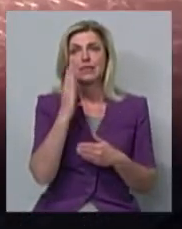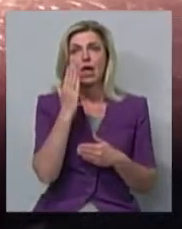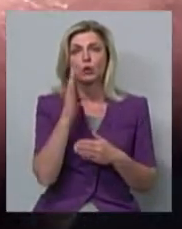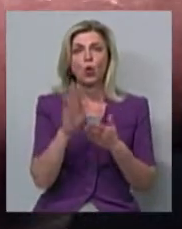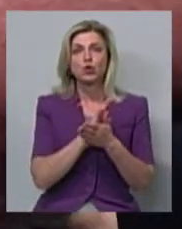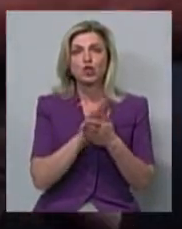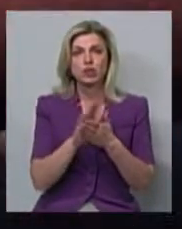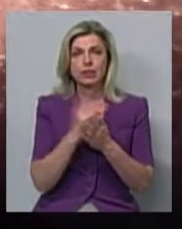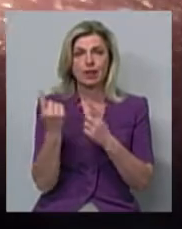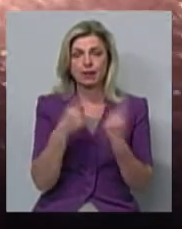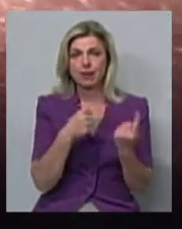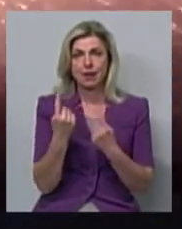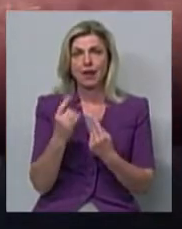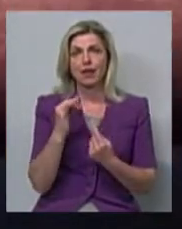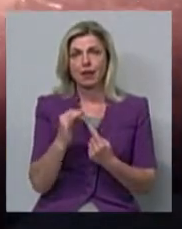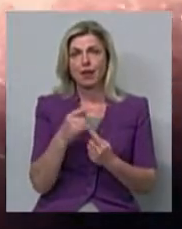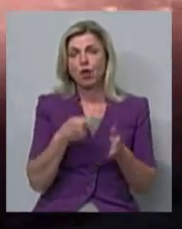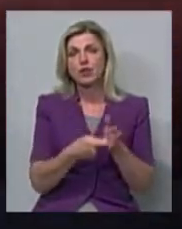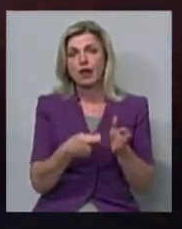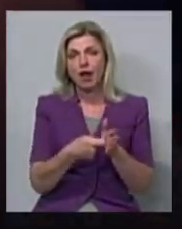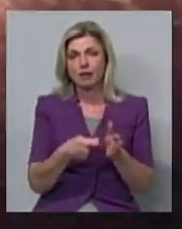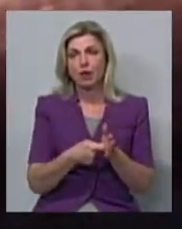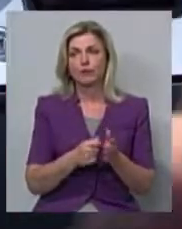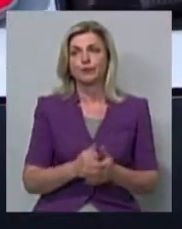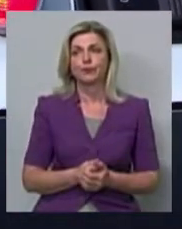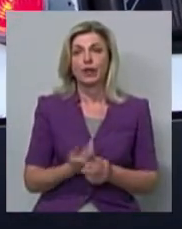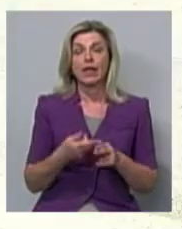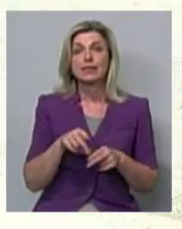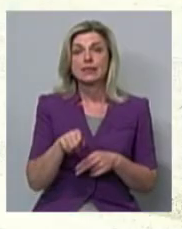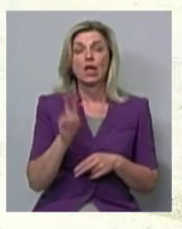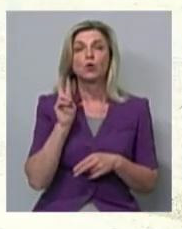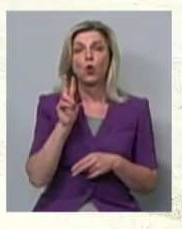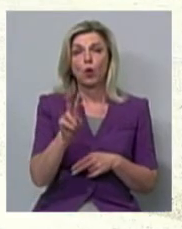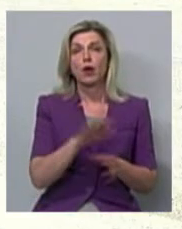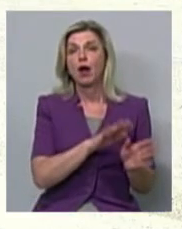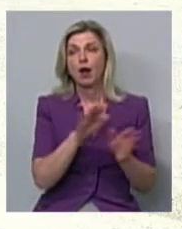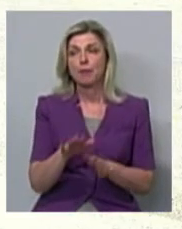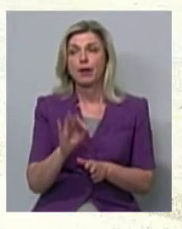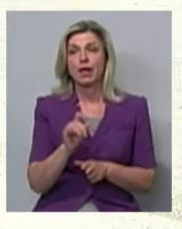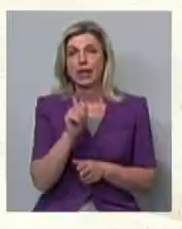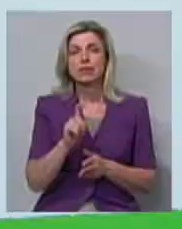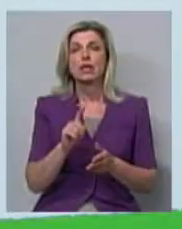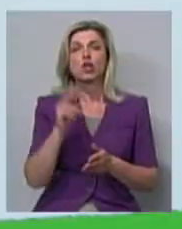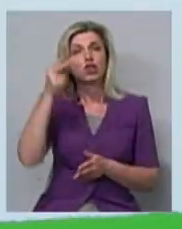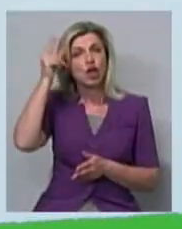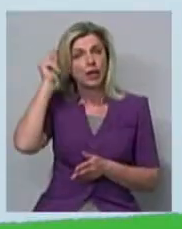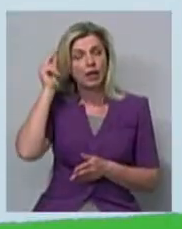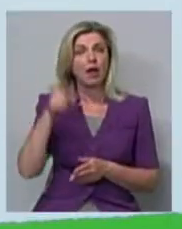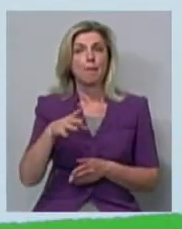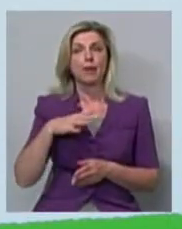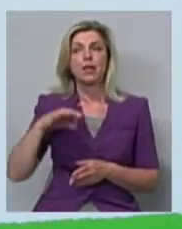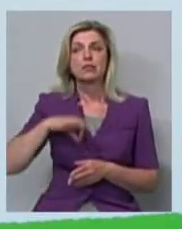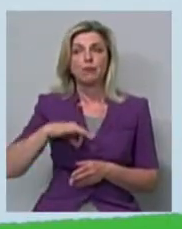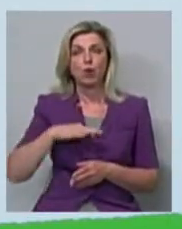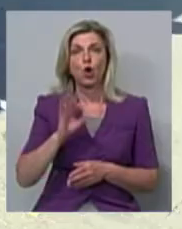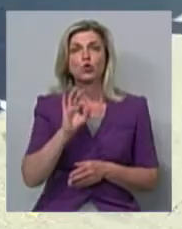стеклоочистителями, подзарядкой, управлением рулем. Цей тролейбус прибув до Миколаєва з містечком Брно, що в Чехії. В експлуатацію введено